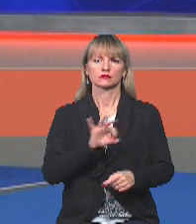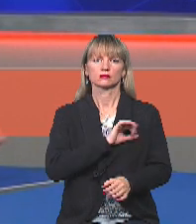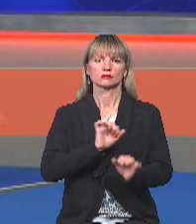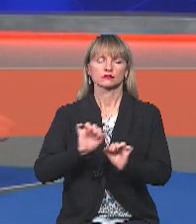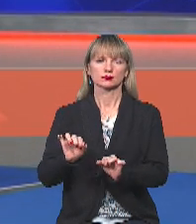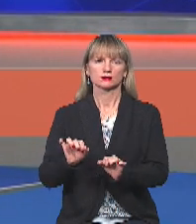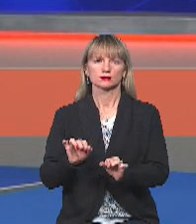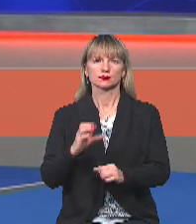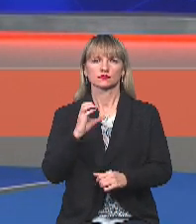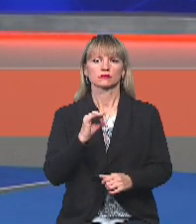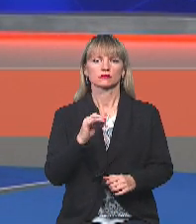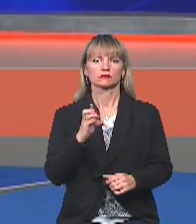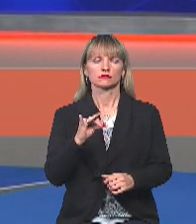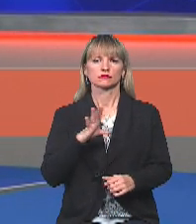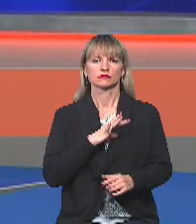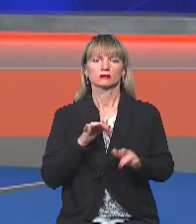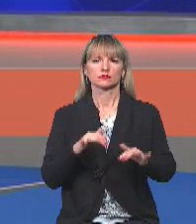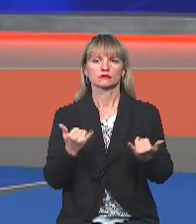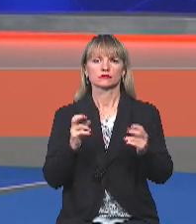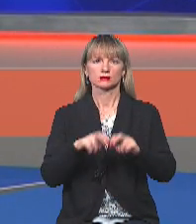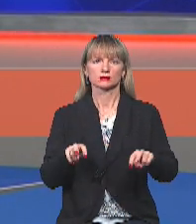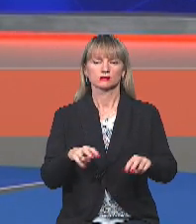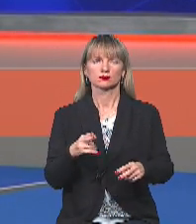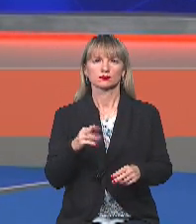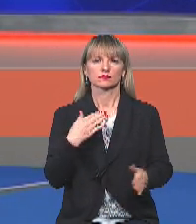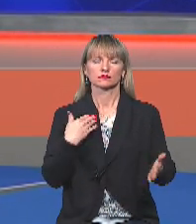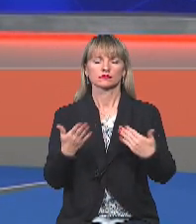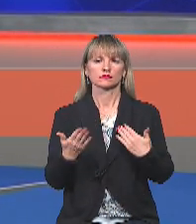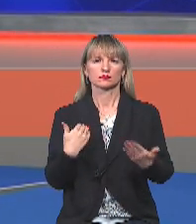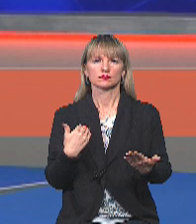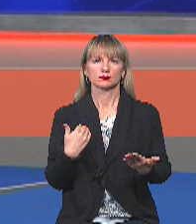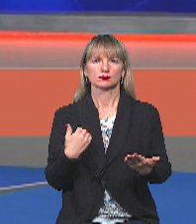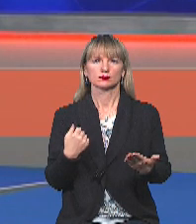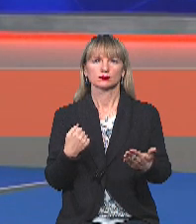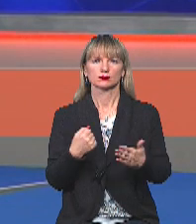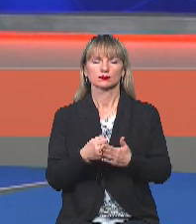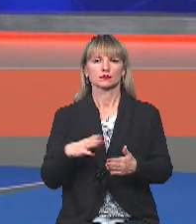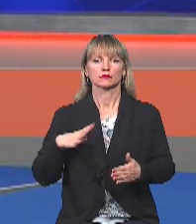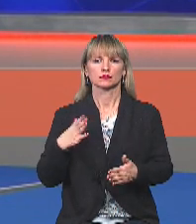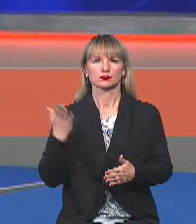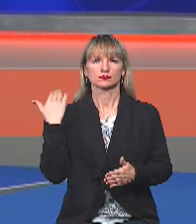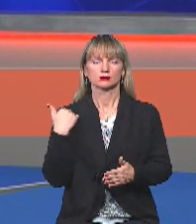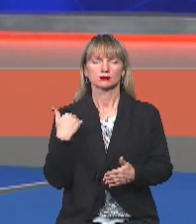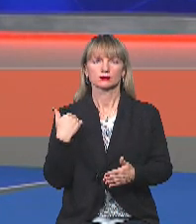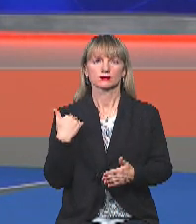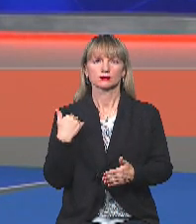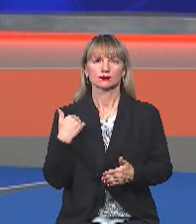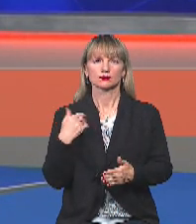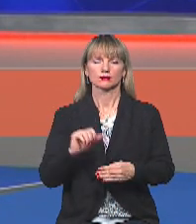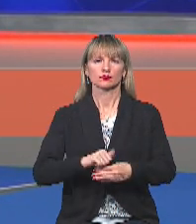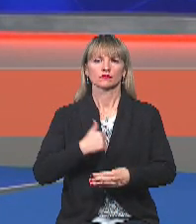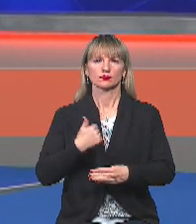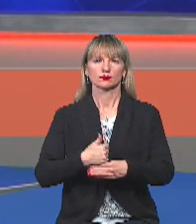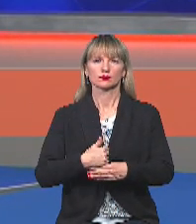адвокат серби, бо справа зараз розглядається по відношенню до пана бувшого, так, бувшого